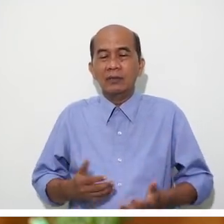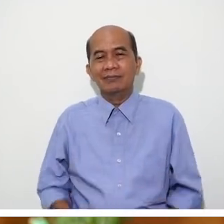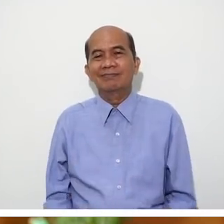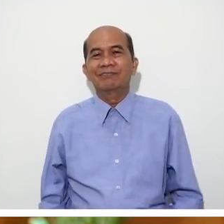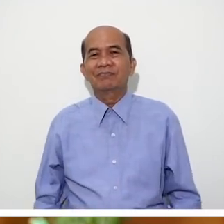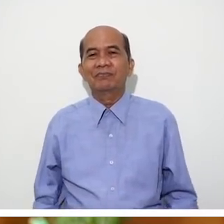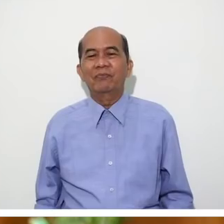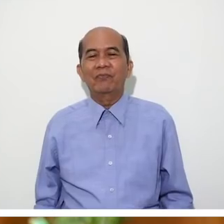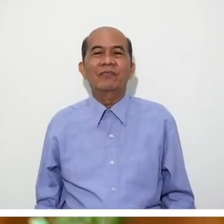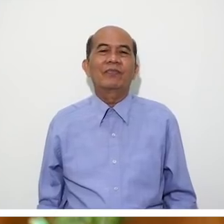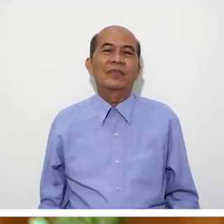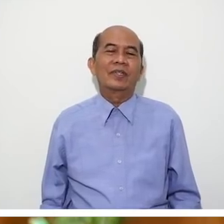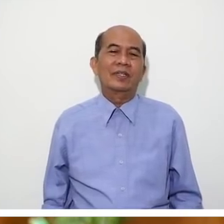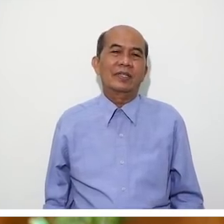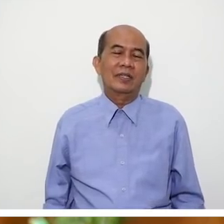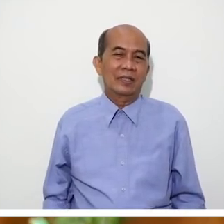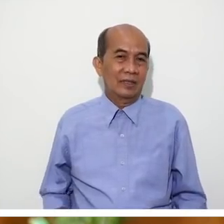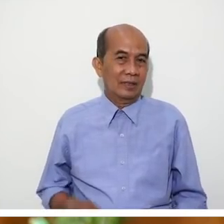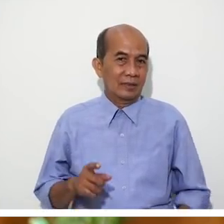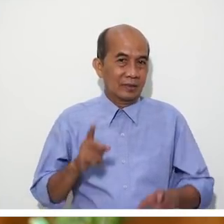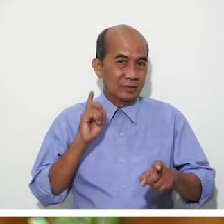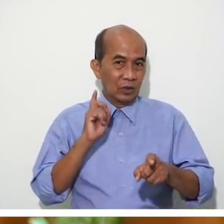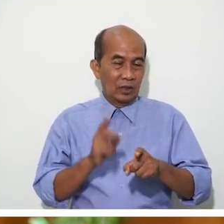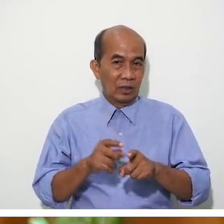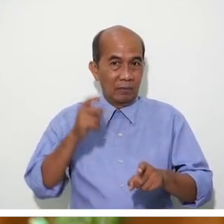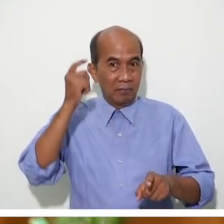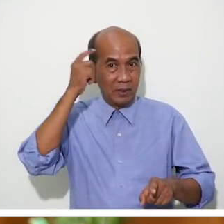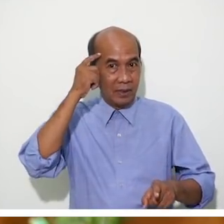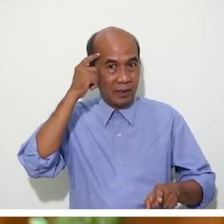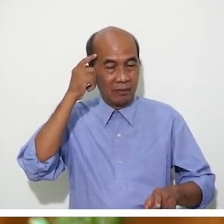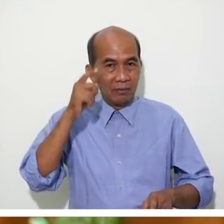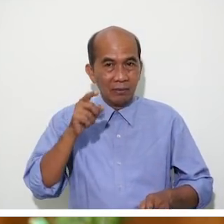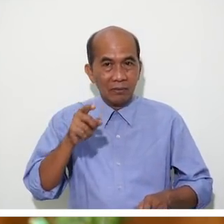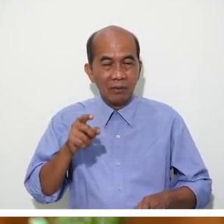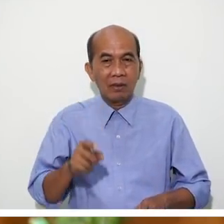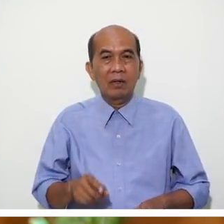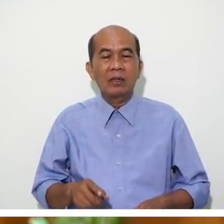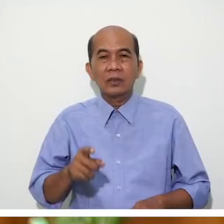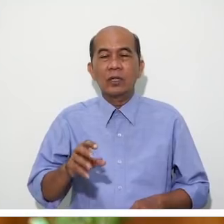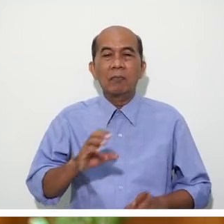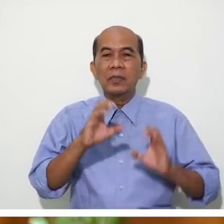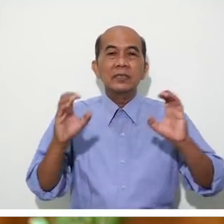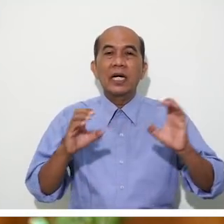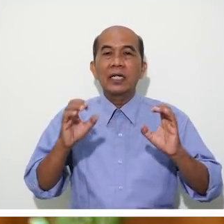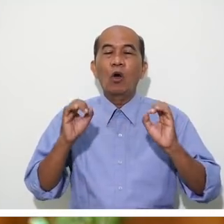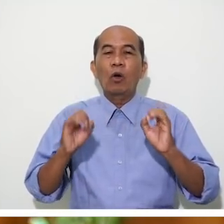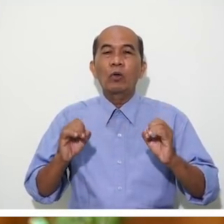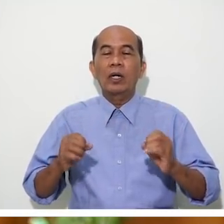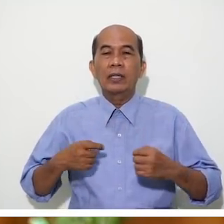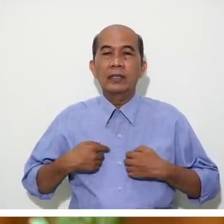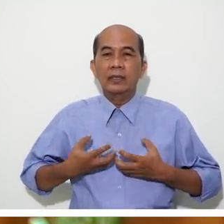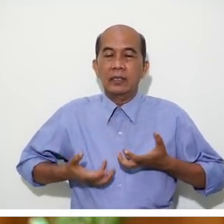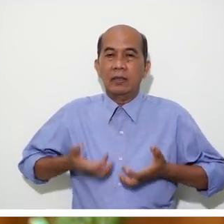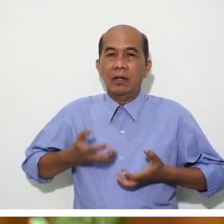Saudara, ketika saudara berpikir seperti itu, saudara sedang menjadi orang yang dikendalikan